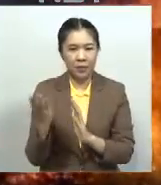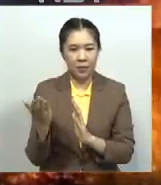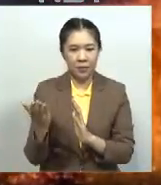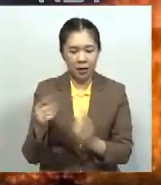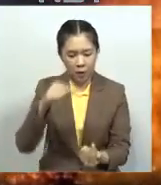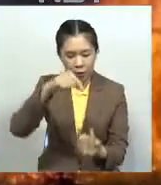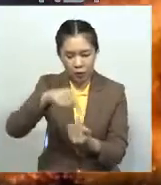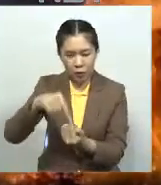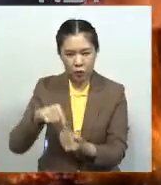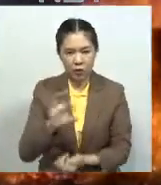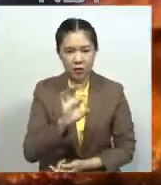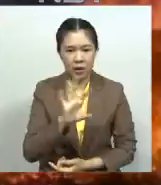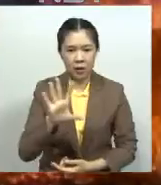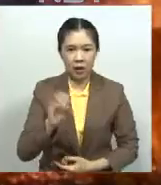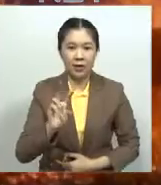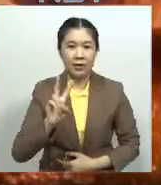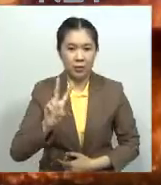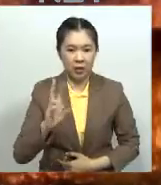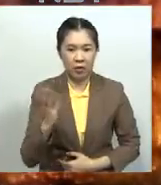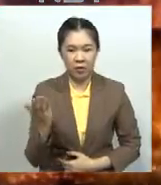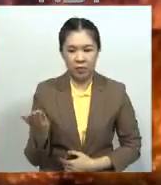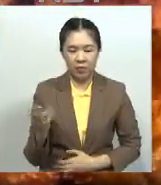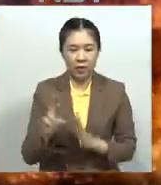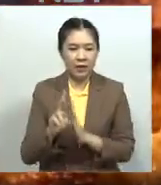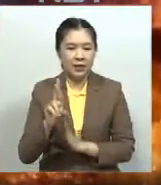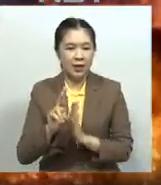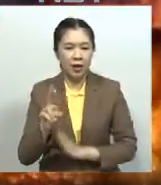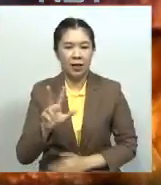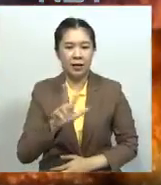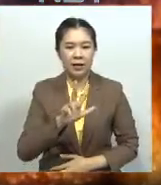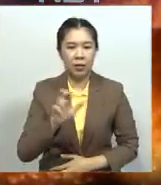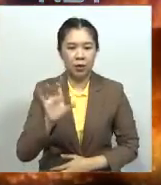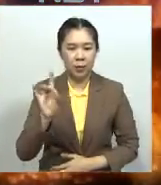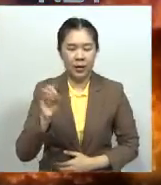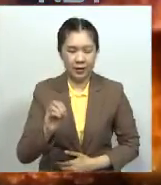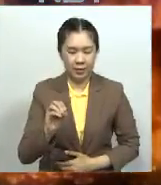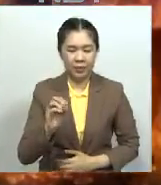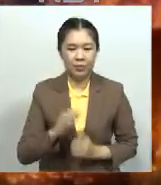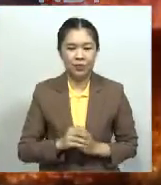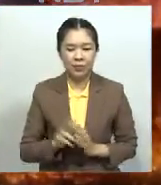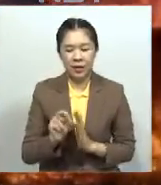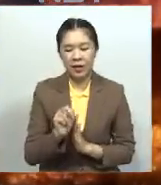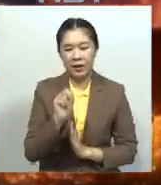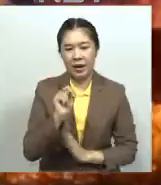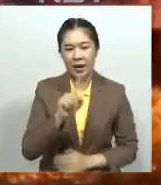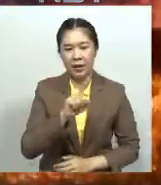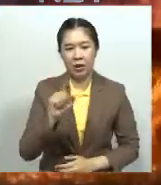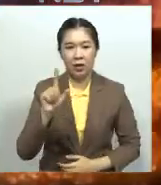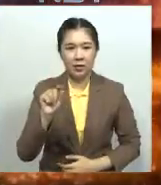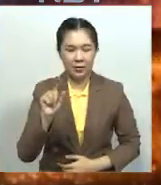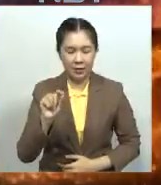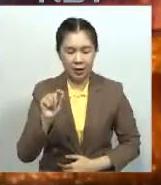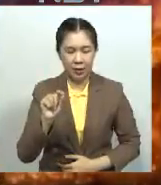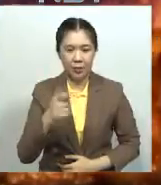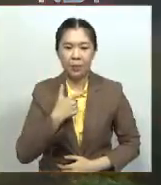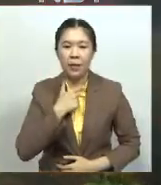ดอย่างที่จังหวัดเชียงรายเนี่ยพบอยู่380จุดขณะที่จังหวัดน่านค่ะ120จุด